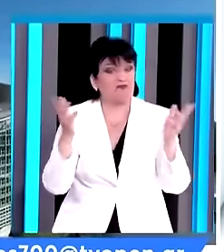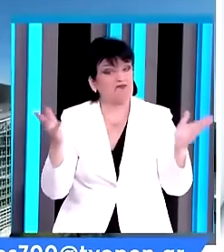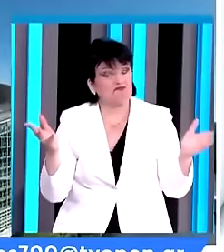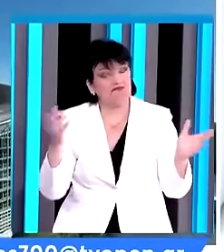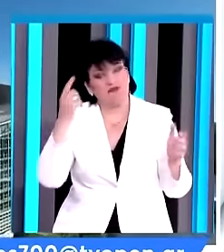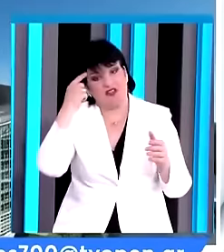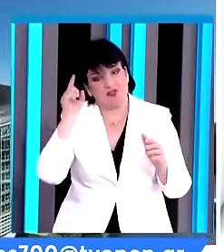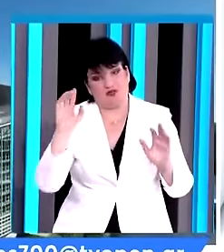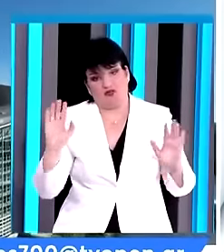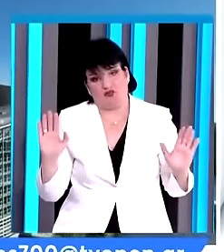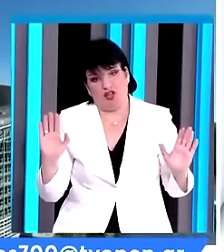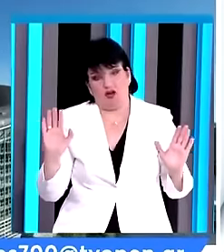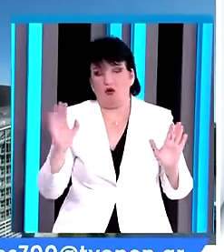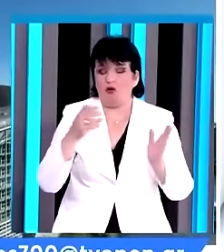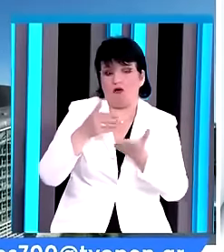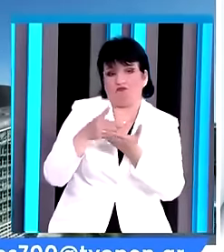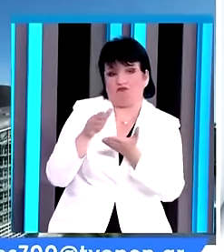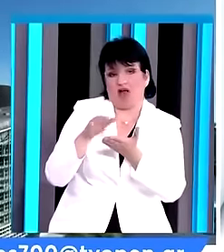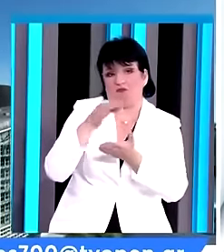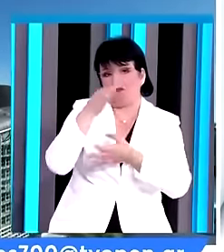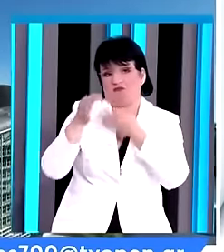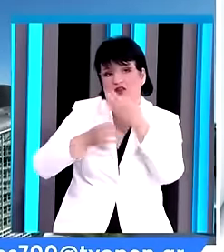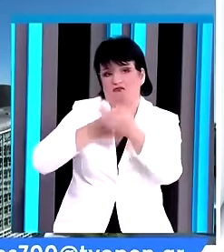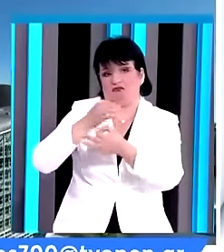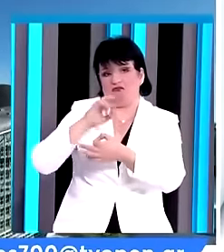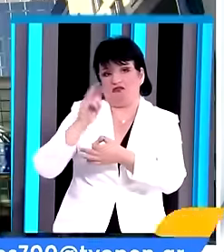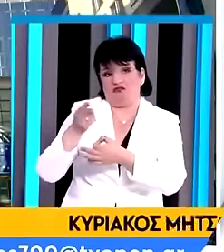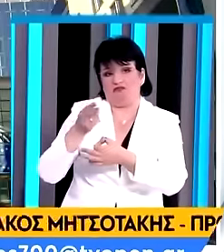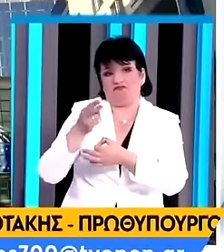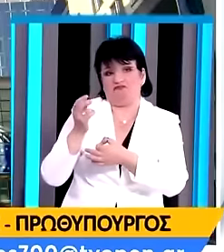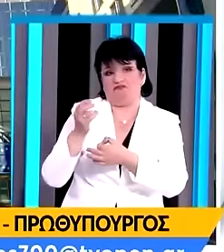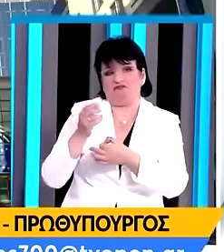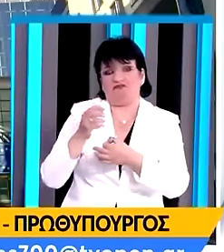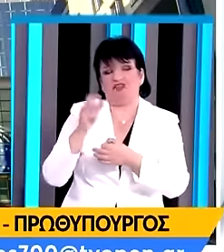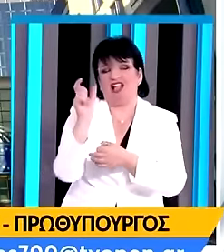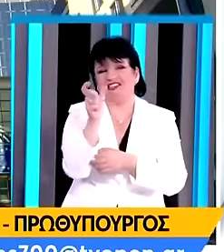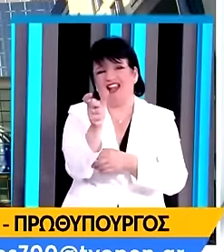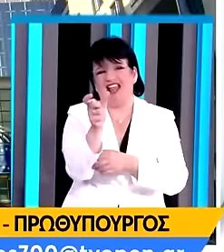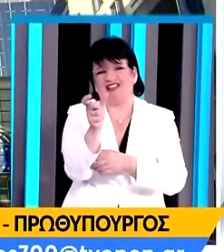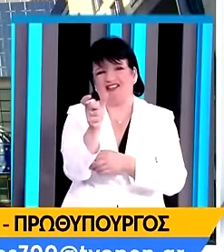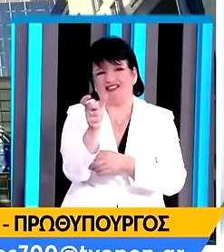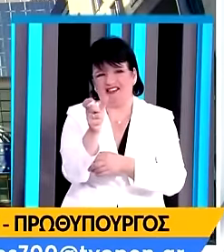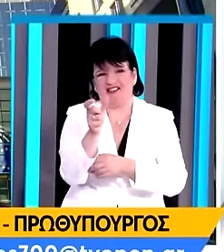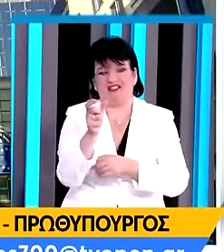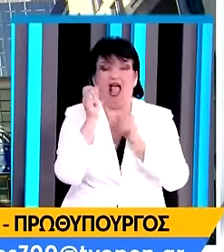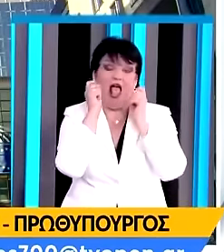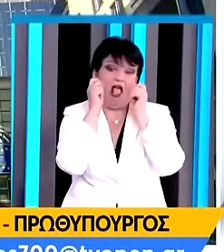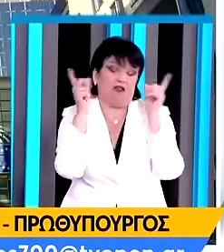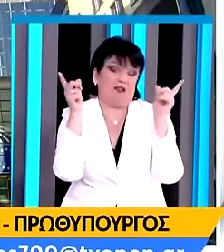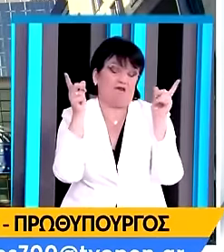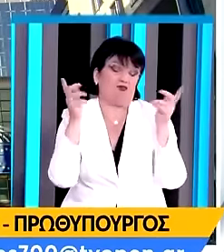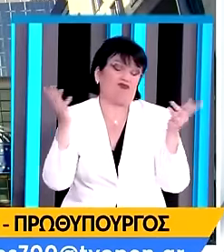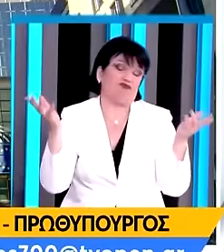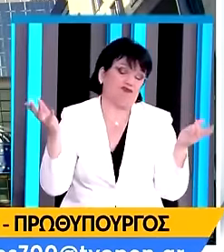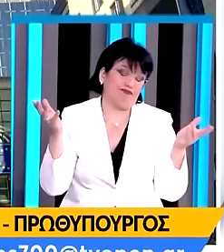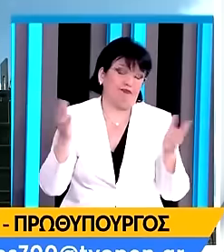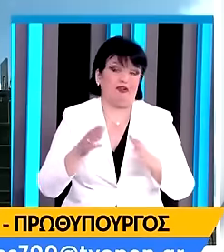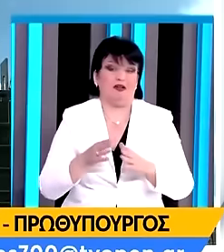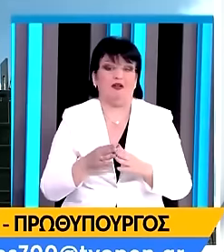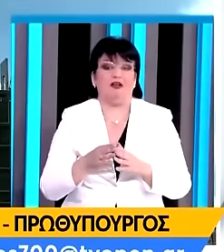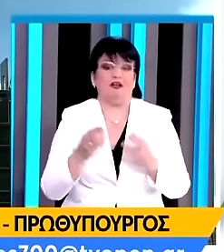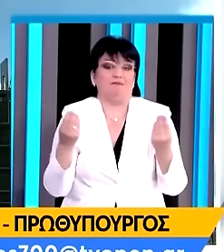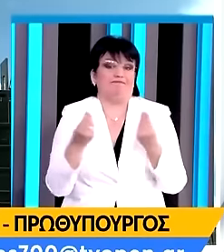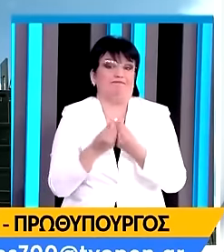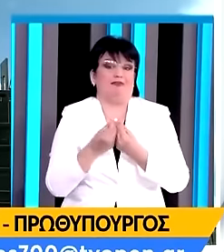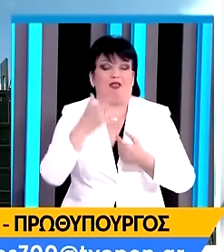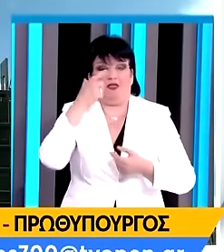Δεν το ξέρω. Αποφεύγω, ξέρετε, τα εντυπωσιακά επίθετα. Δεν είναι κάτι το οποίο εμένα μου ταιριάζει